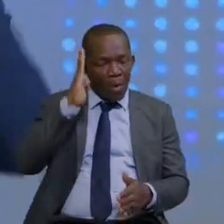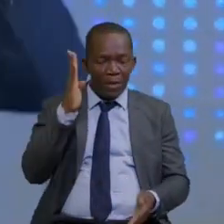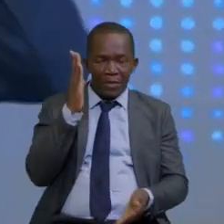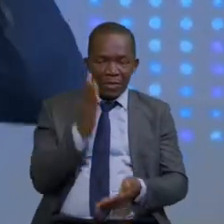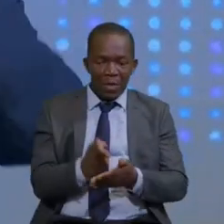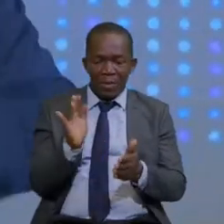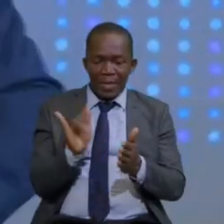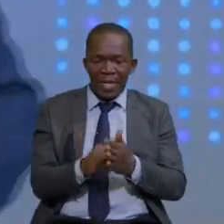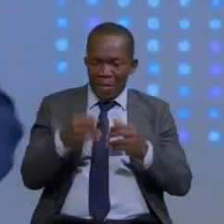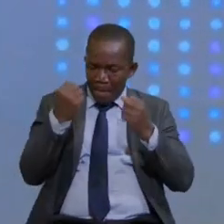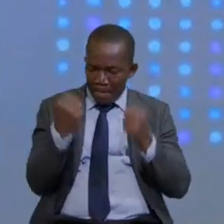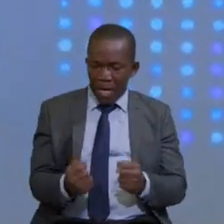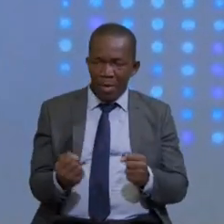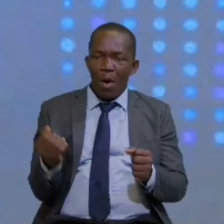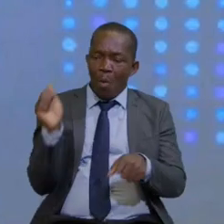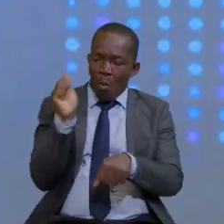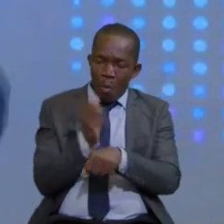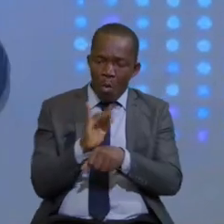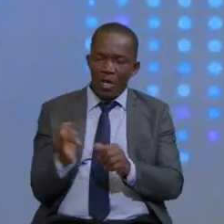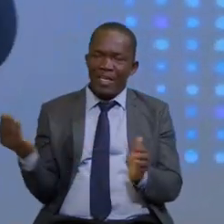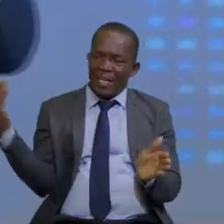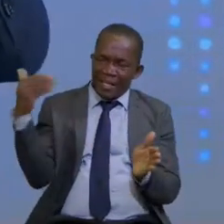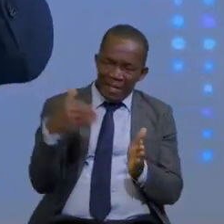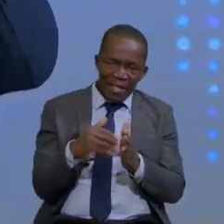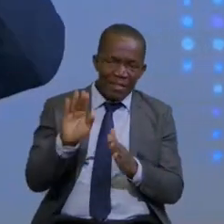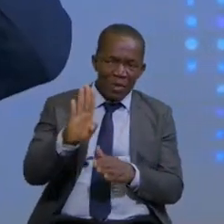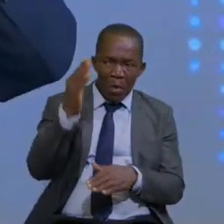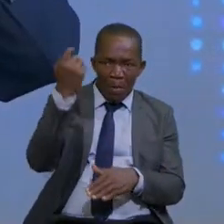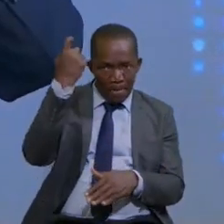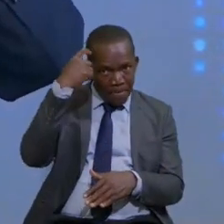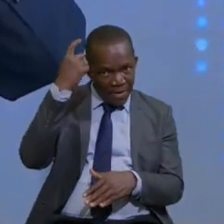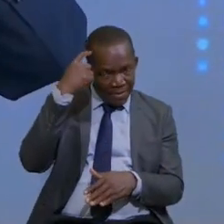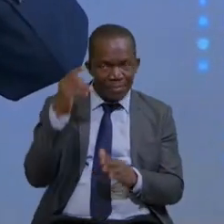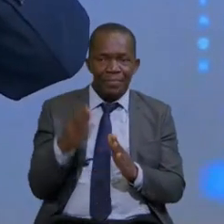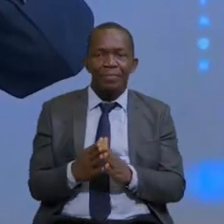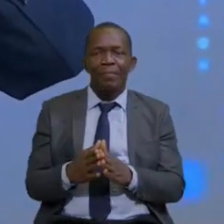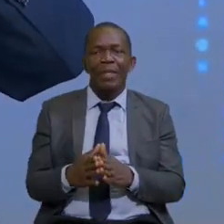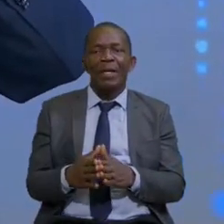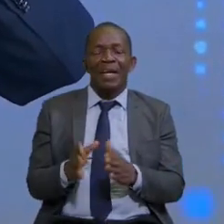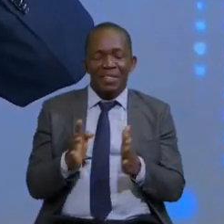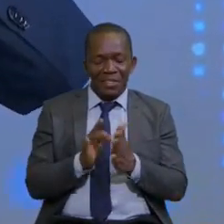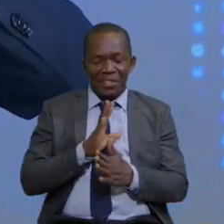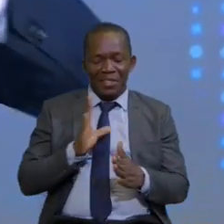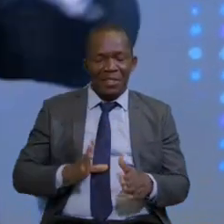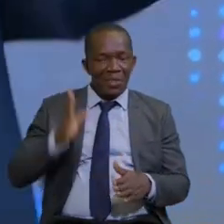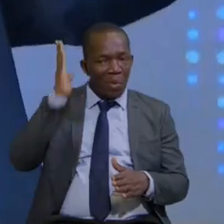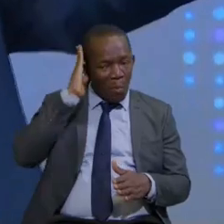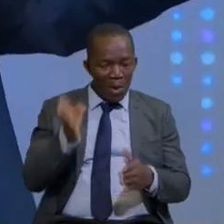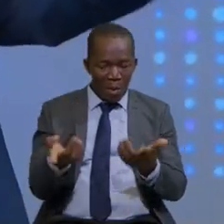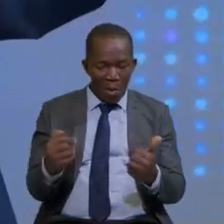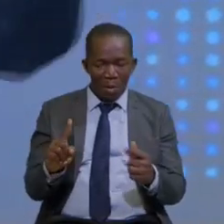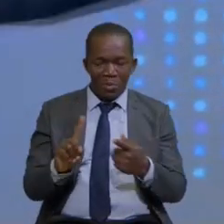leur progrès règne dans leur cerveau. Et Jésus-Christ viendra aujourd'hui et il va